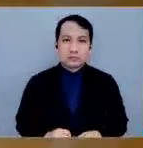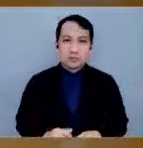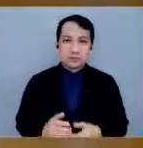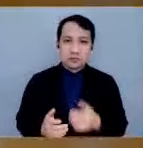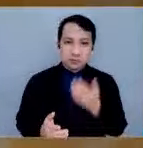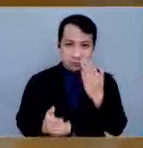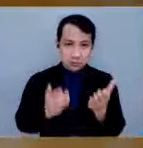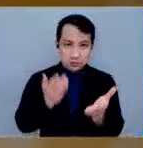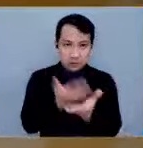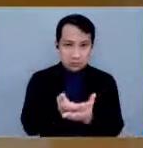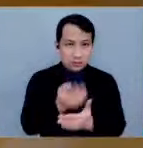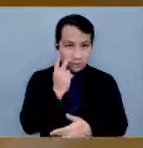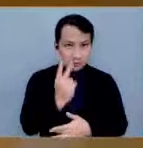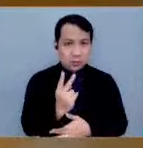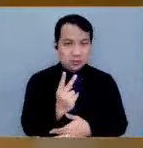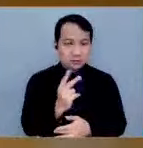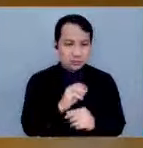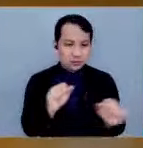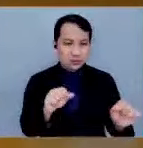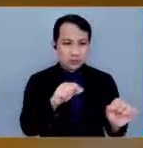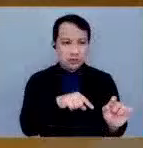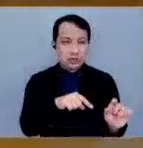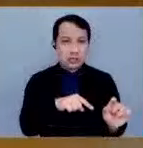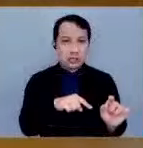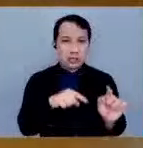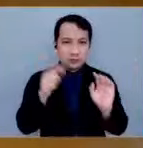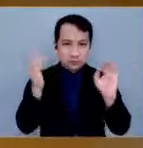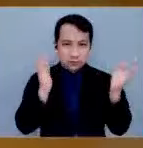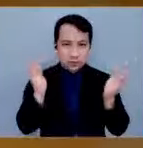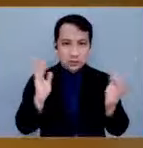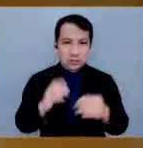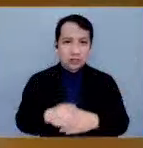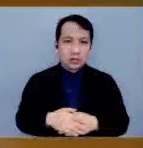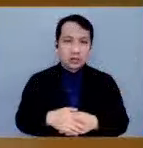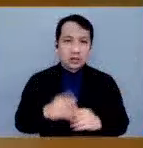nakita kagad natin yung Malaysian na biktima.